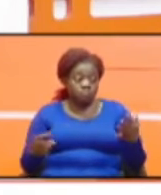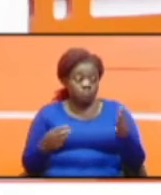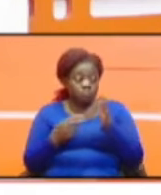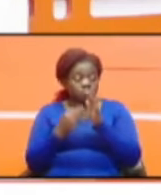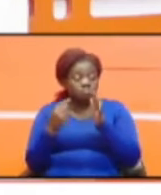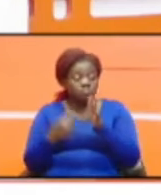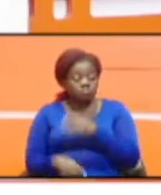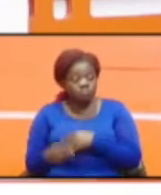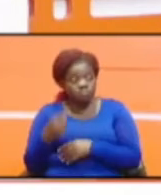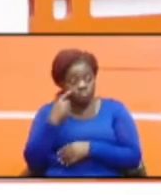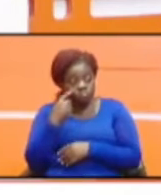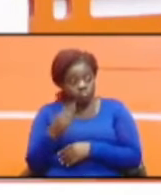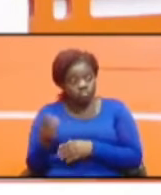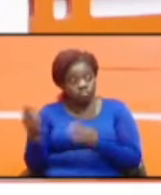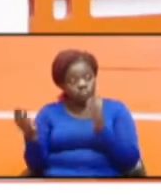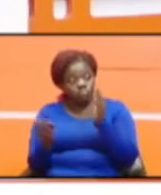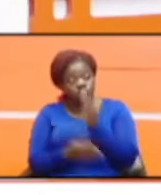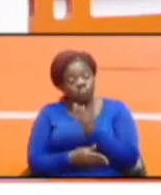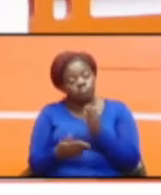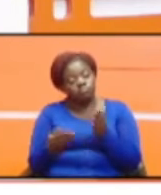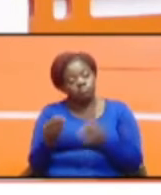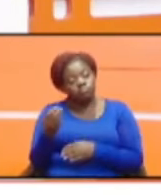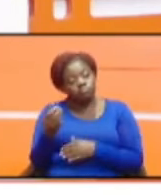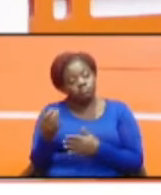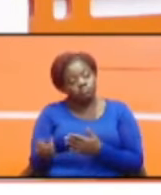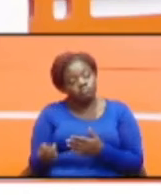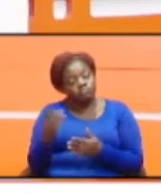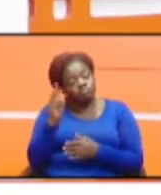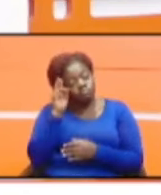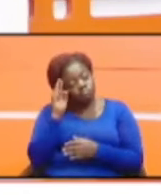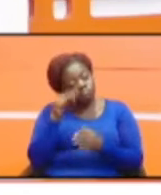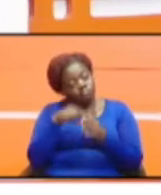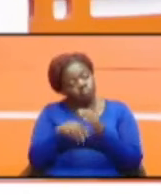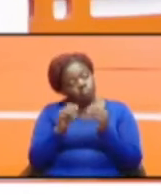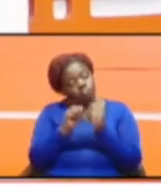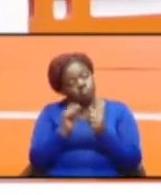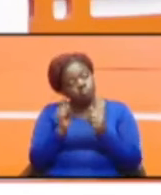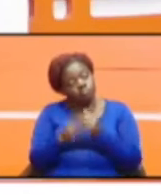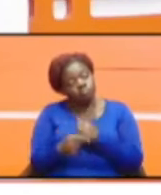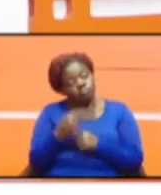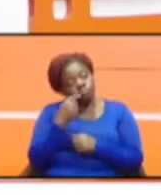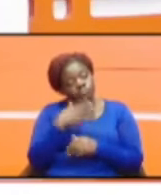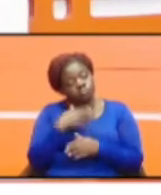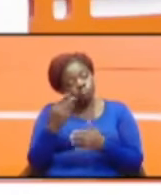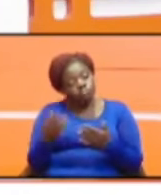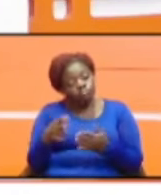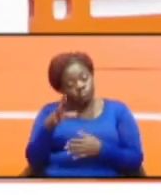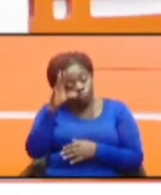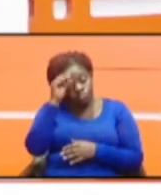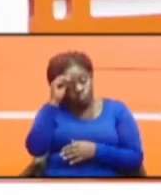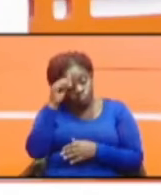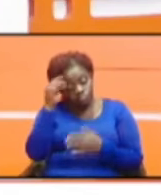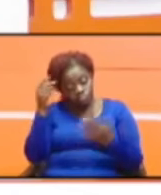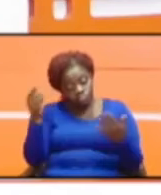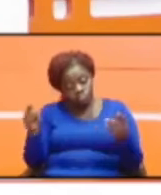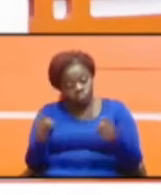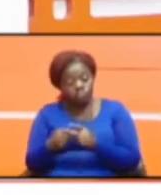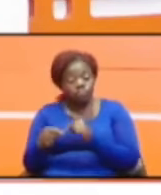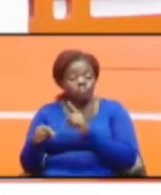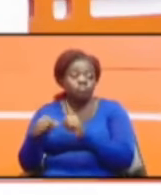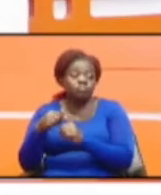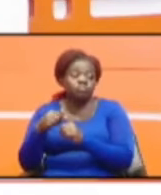ekyo kye balaba mu mwoleso ogwa Harvest Money. Ajjukira okuyingira omutwalo gumu ate gwe ayagala okusoma osasulirako omutwalo